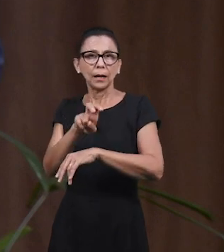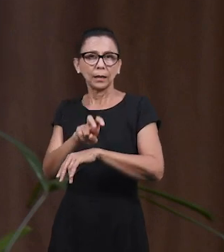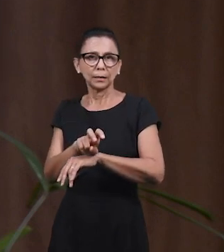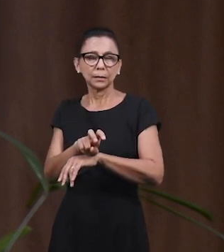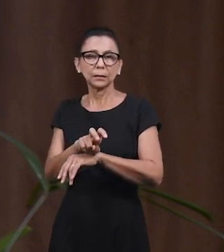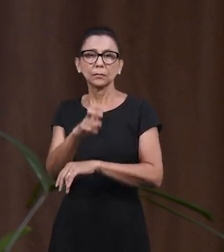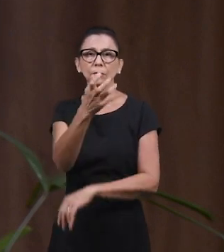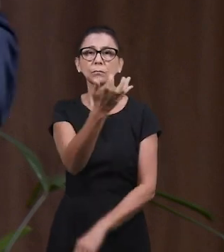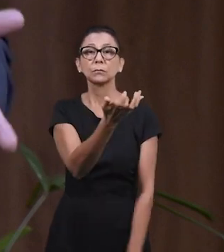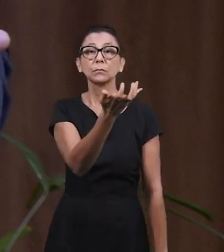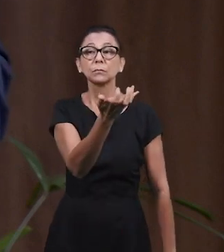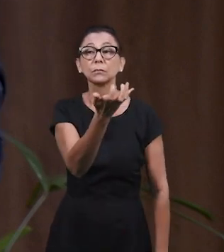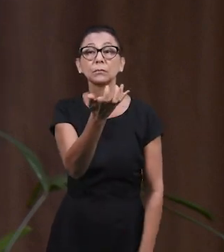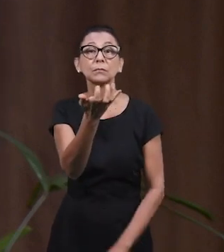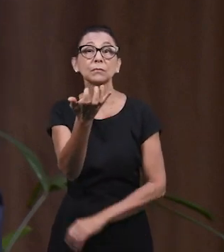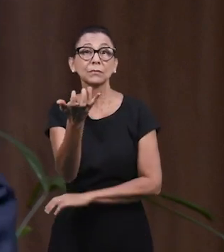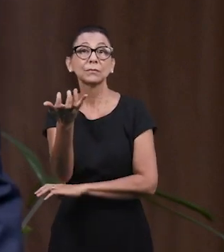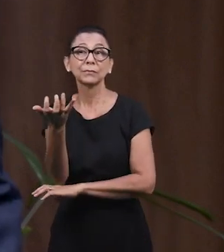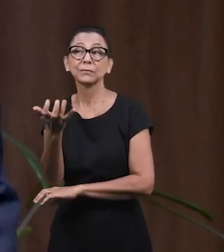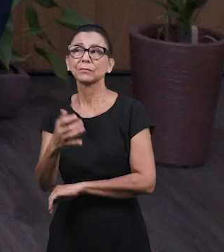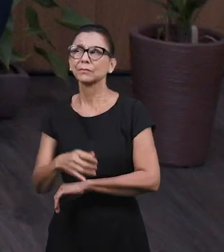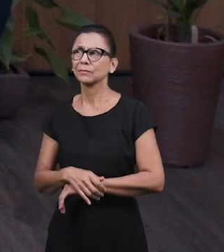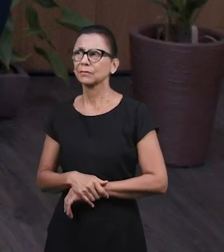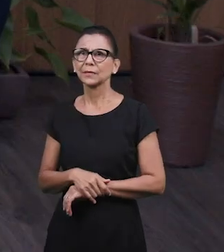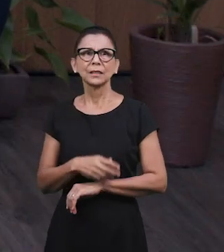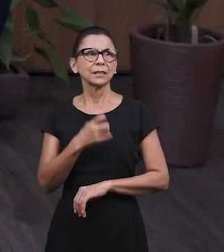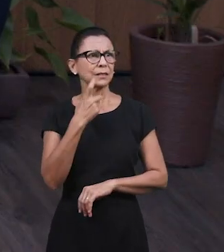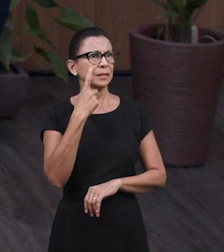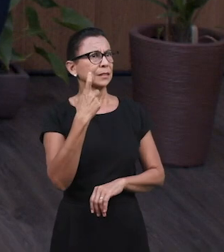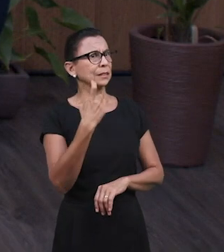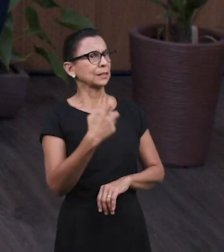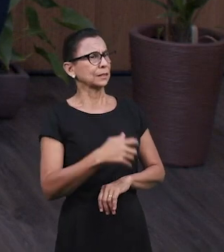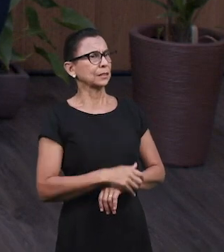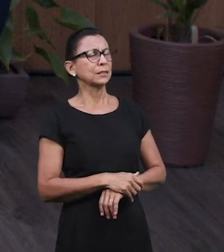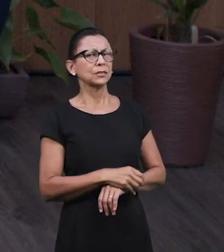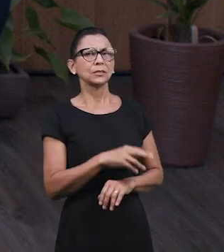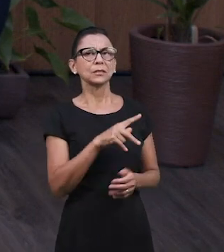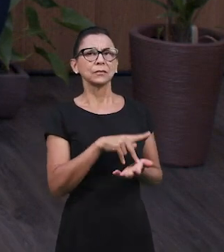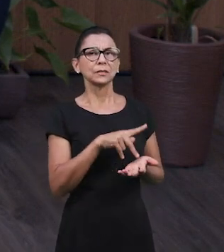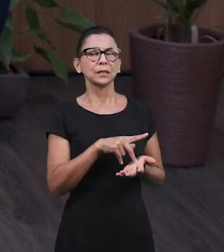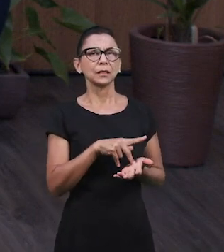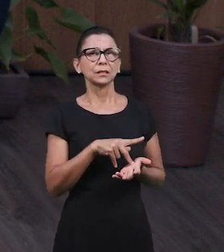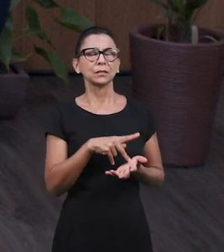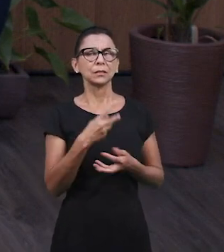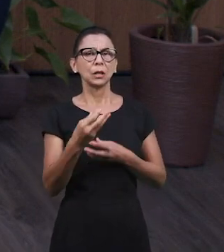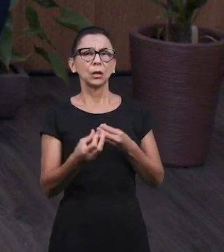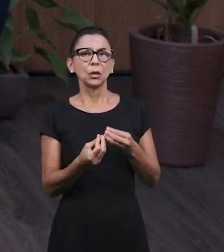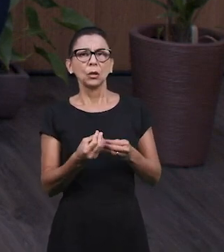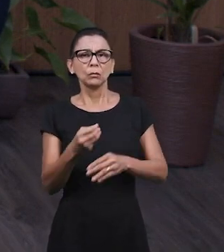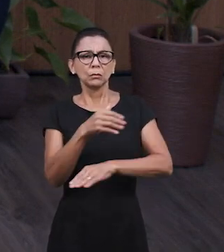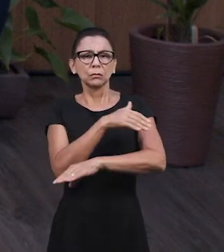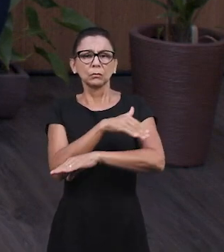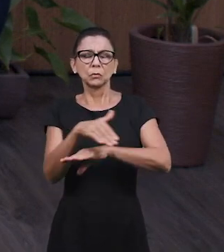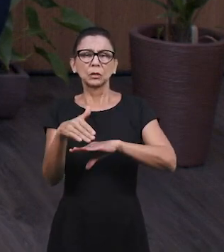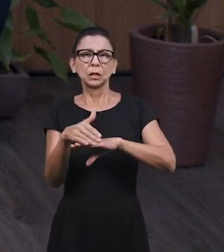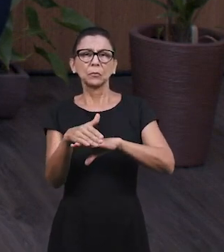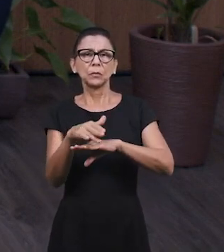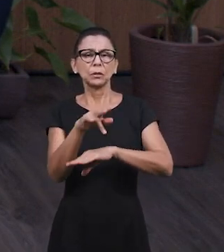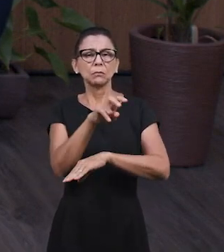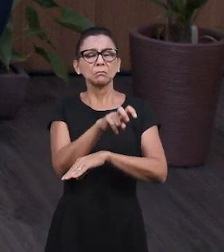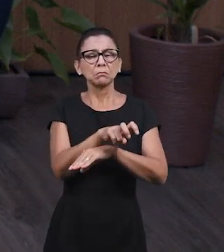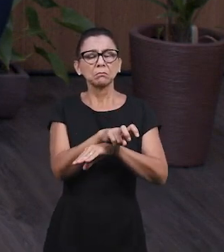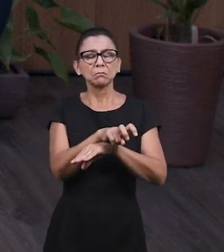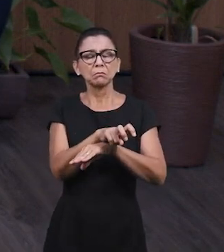chemin, assis, en mendiant, en demandant de l'aumône. C'est intéressant, n'est-ce pas, Sergio? Comme il